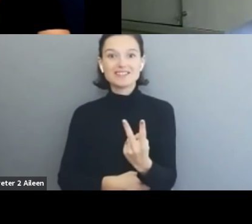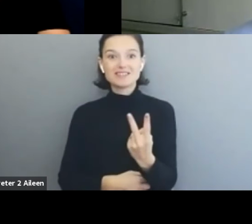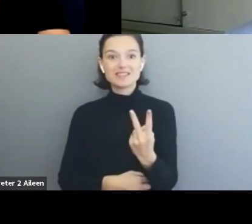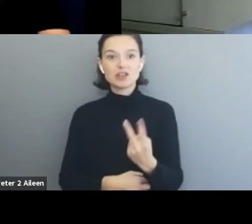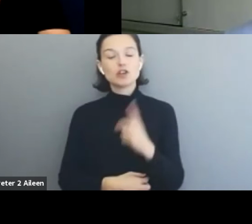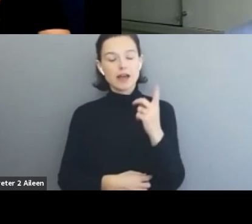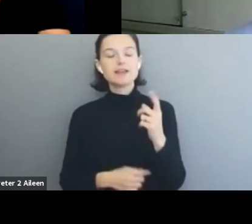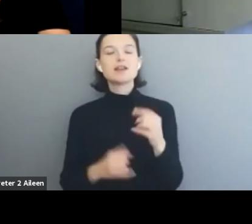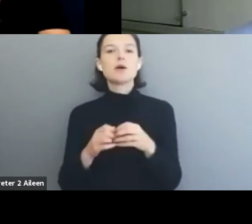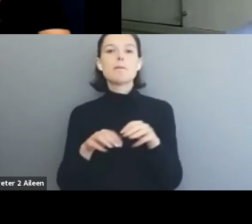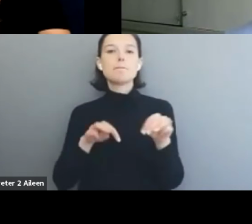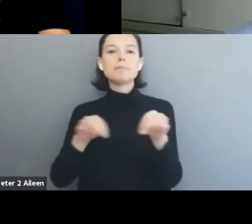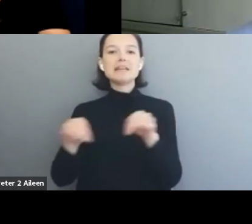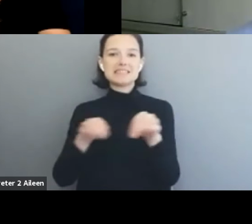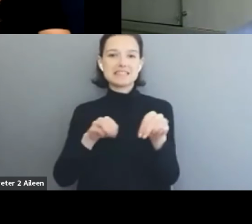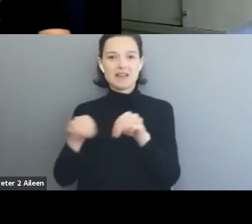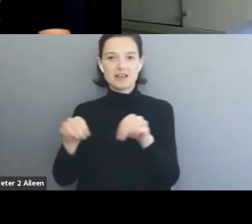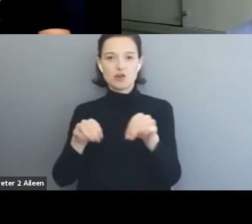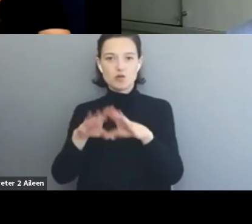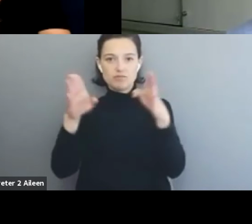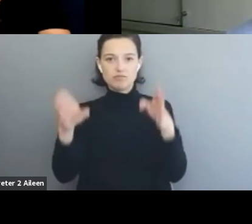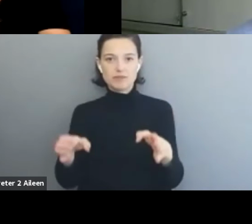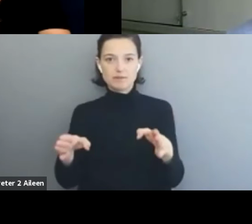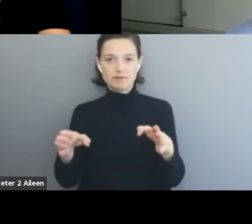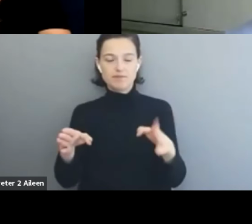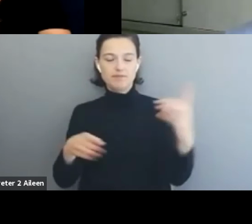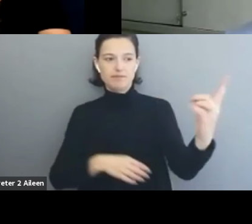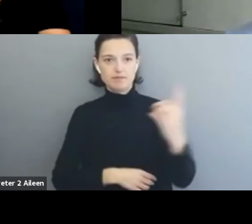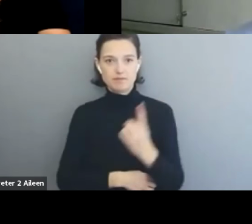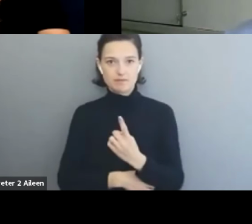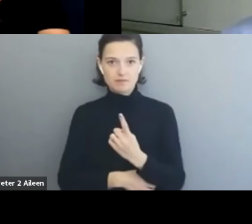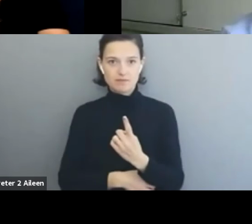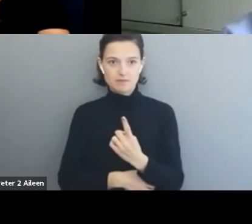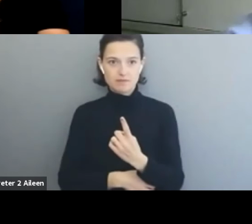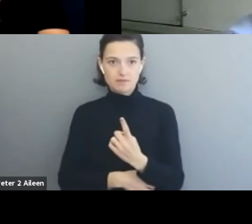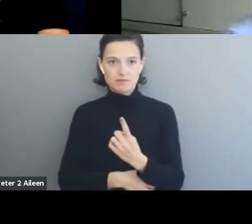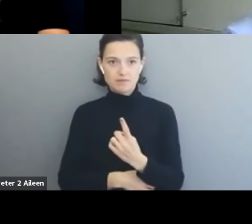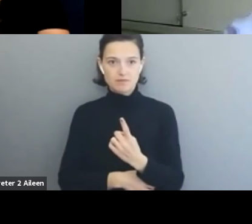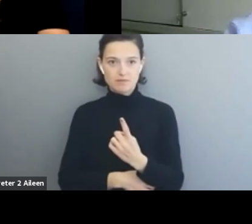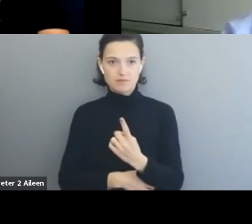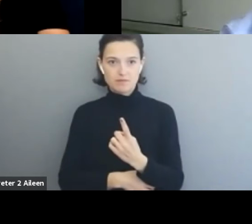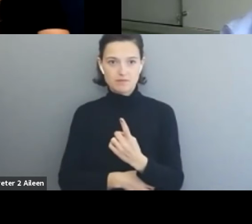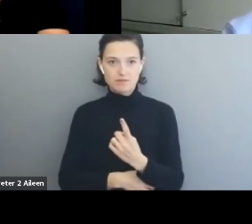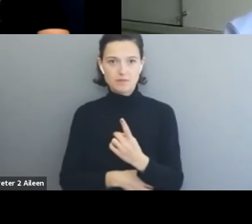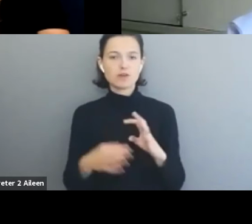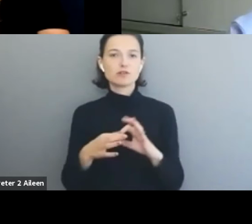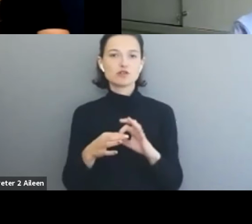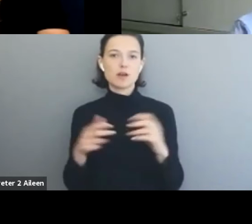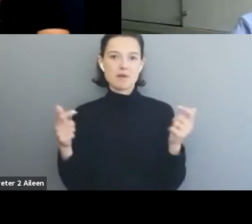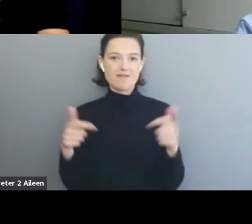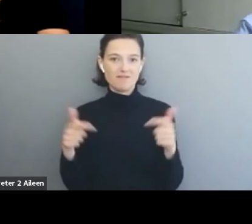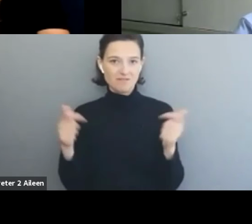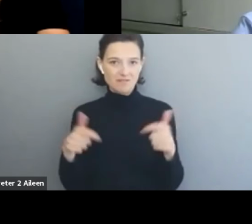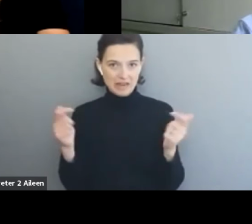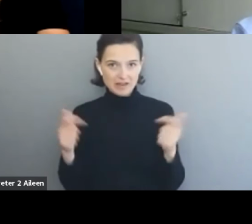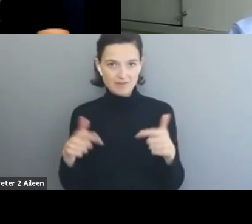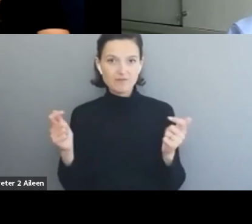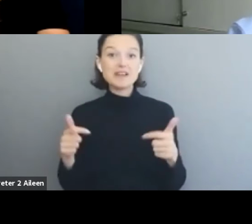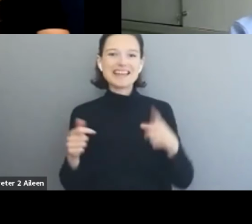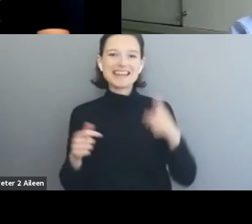Ministerium, das jetzt gleich gelüftet wird, weil es ging um Pflege und es ging um einen Pflegeratgeber, das war